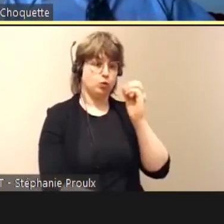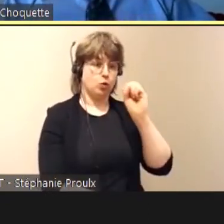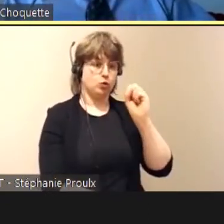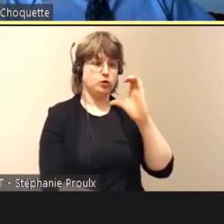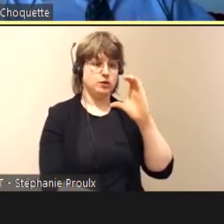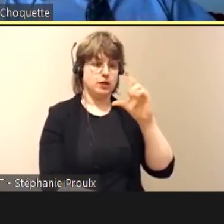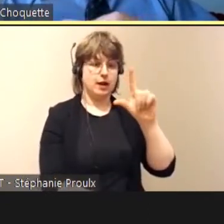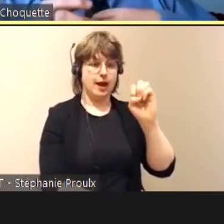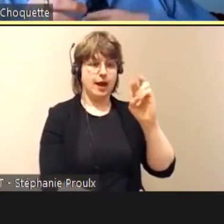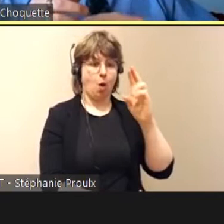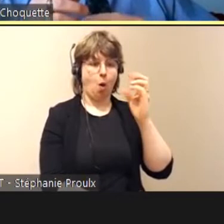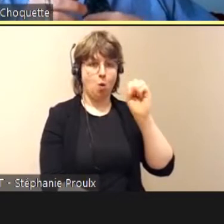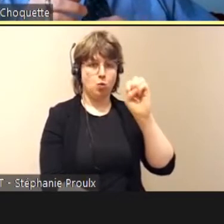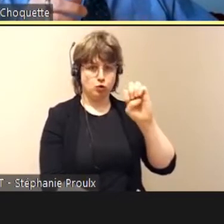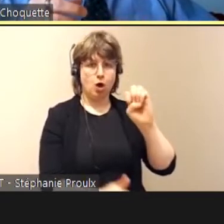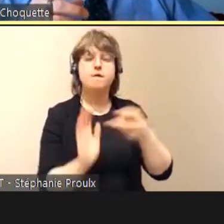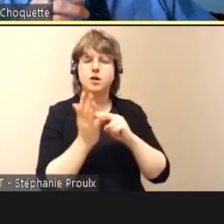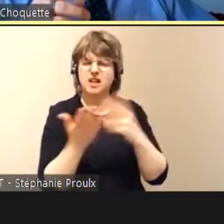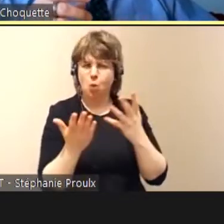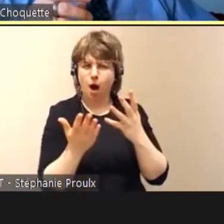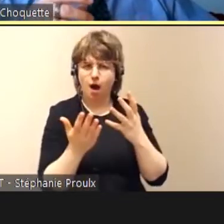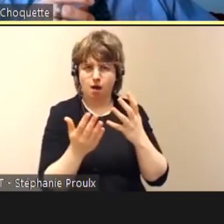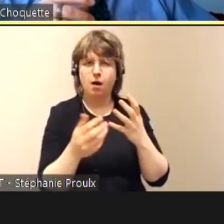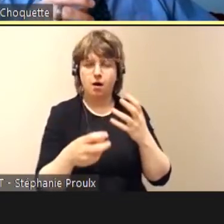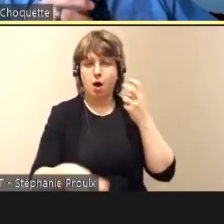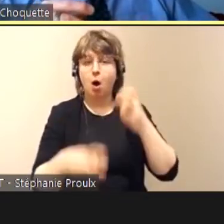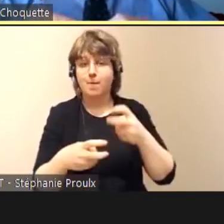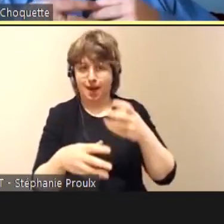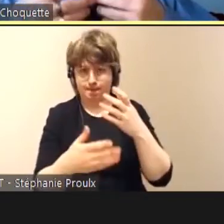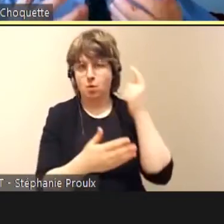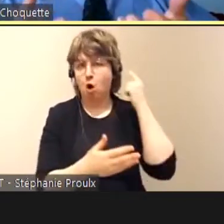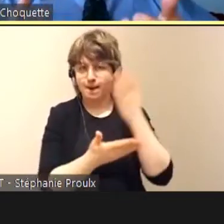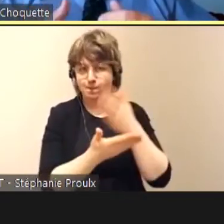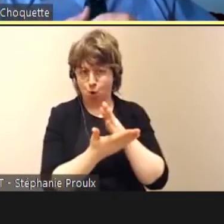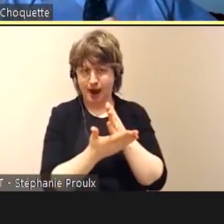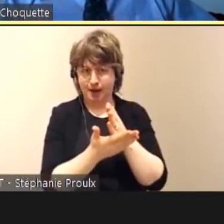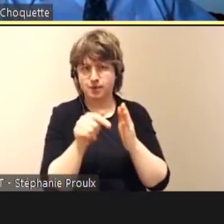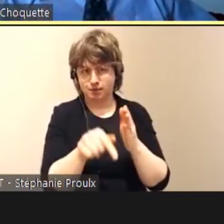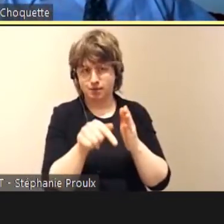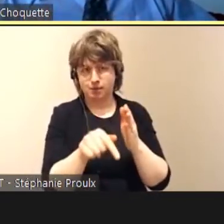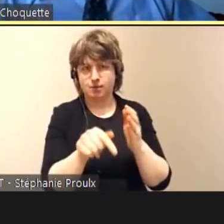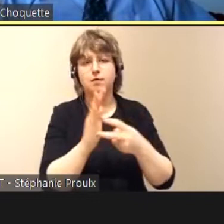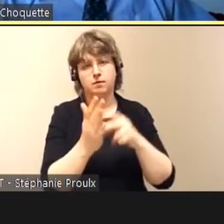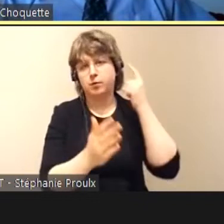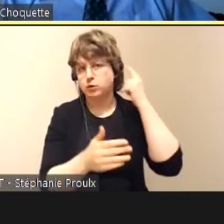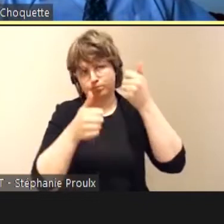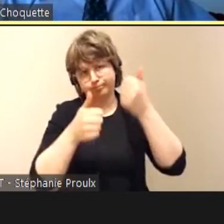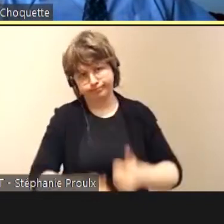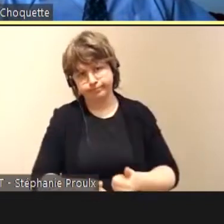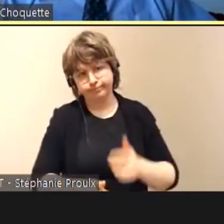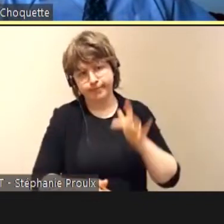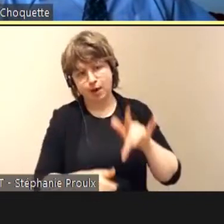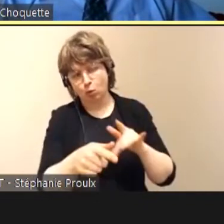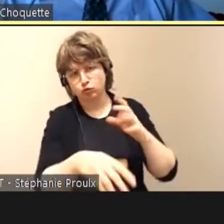une maladie qui se produit au niveau de l'oreille moyenne, puis qui fait diminuer l'audition.